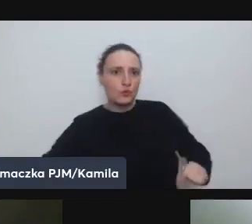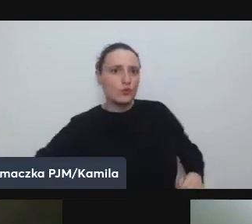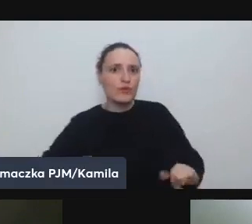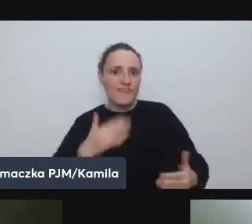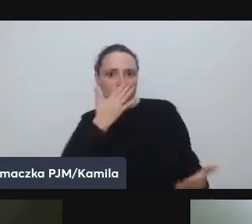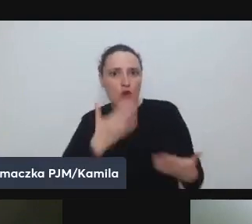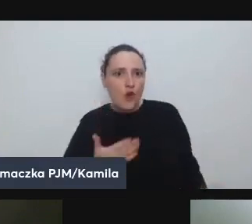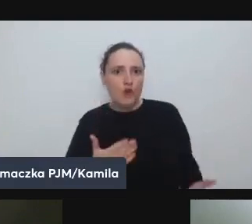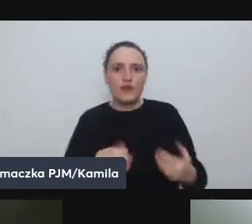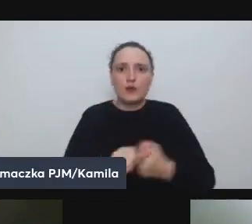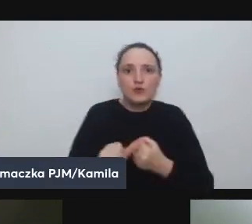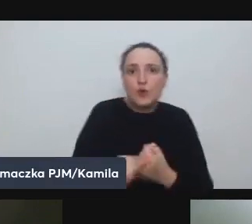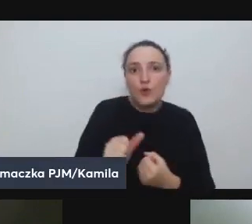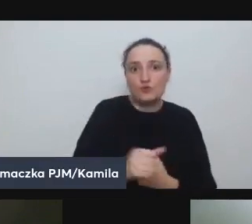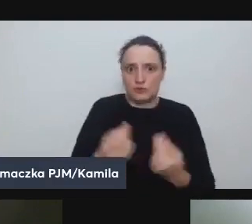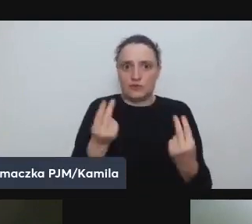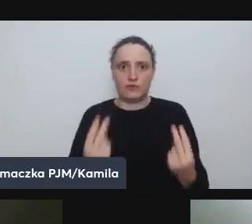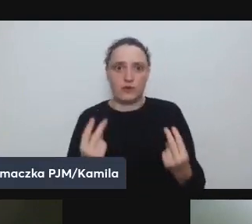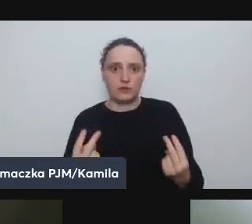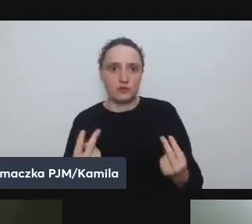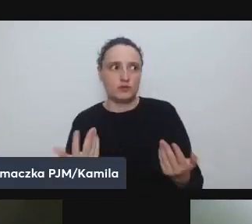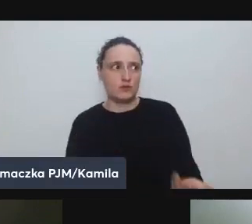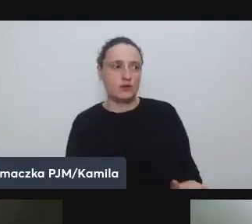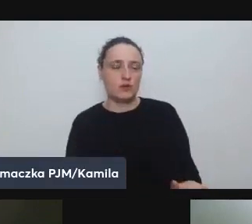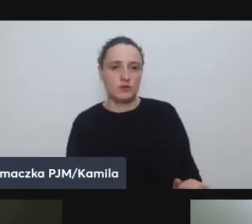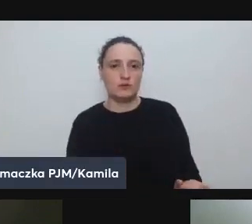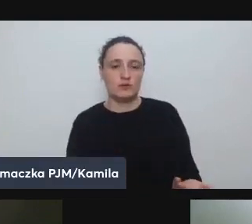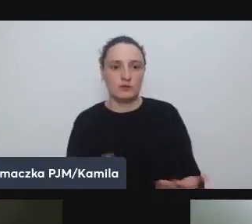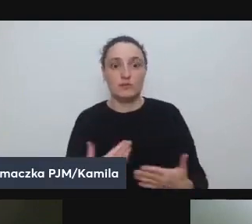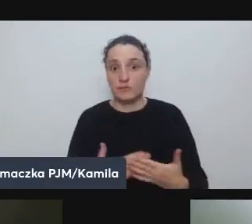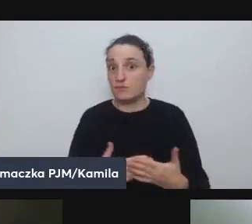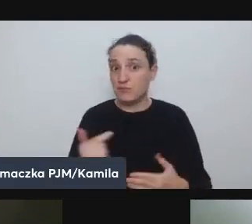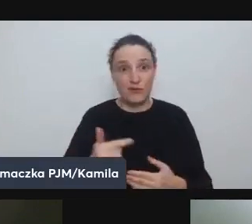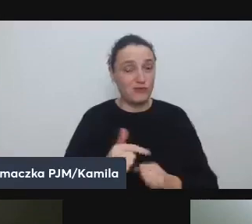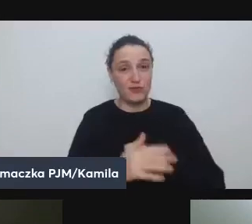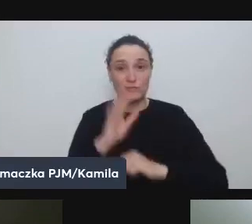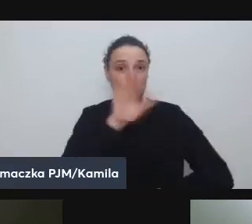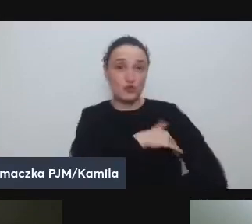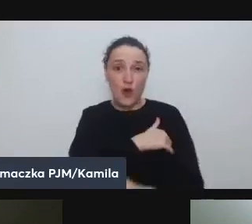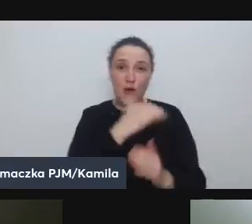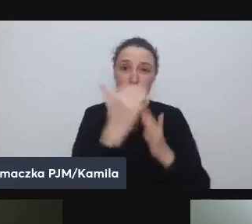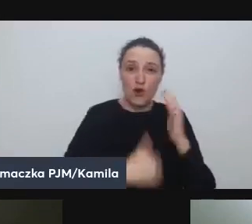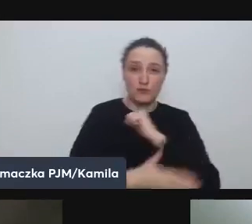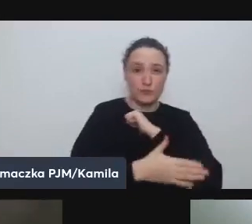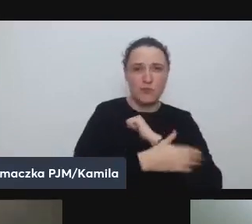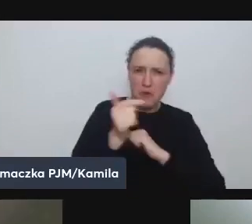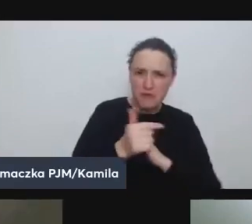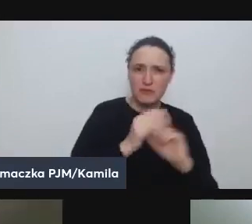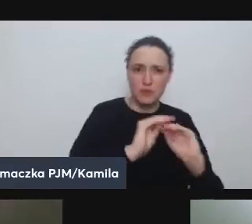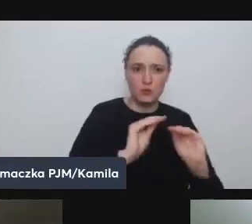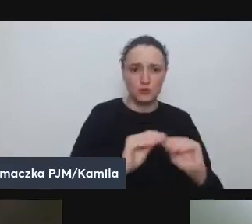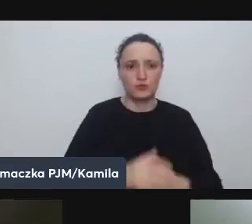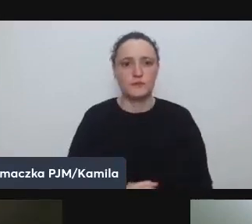i wszystkim, co z tym związane, jest na tyle ważna, że musi być w tej podstawie programowej. Więc chyba od tego chciałabym